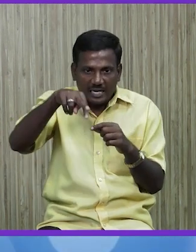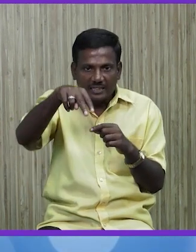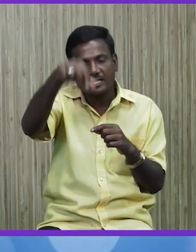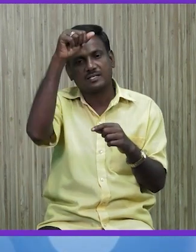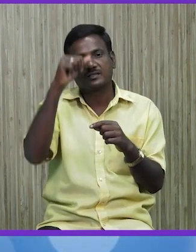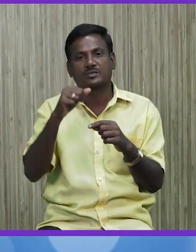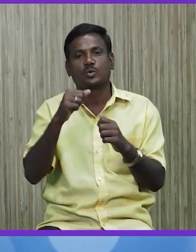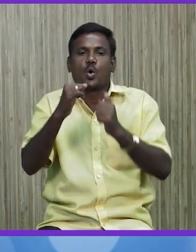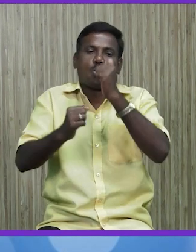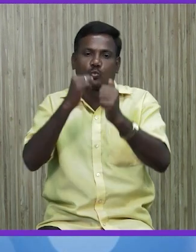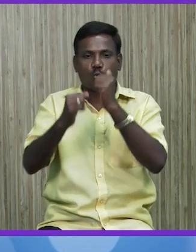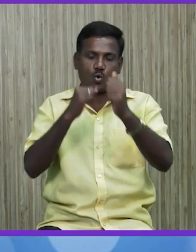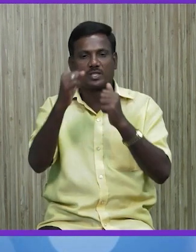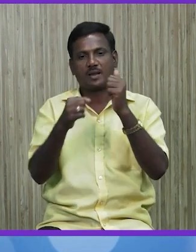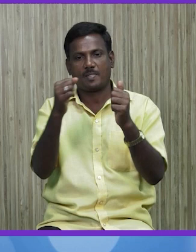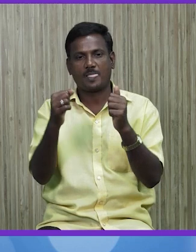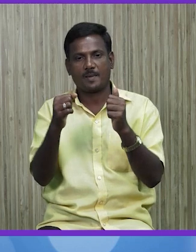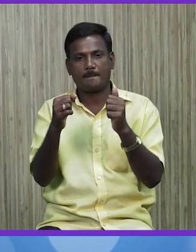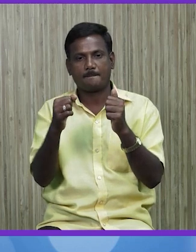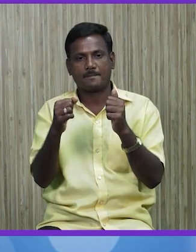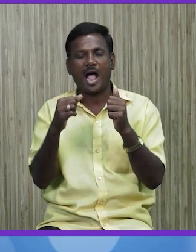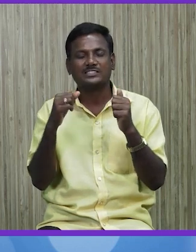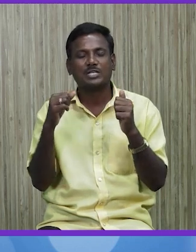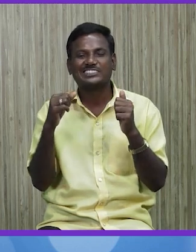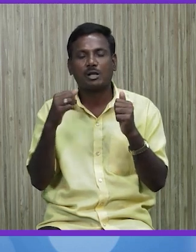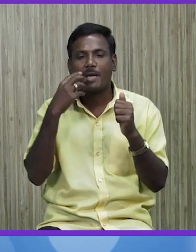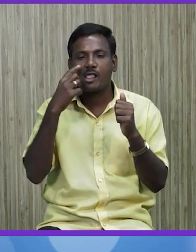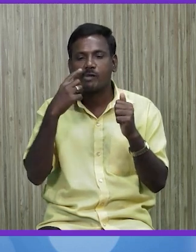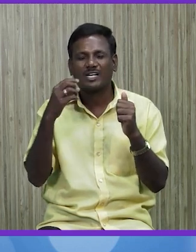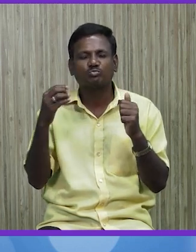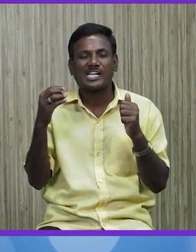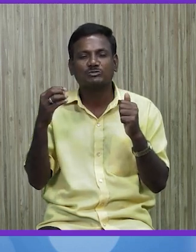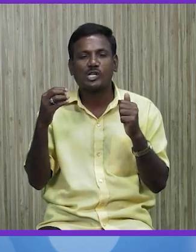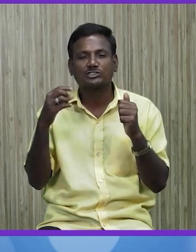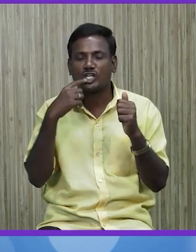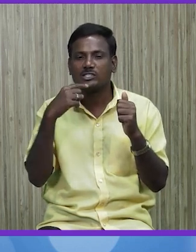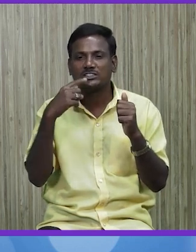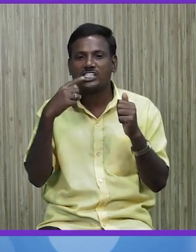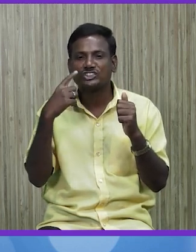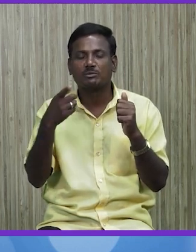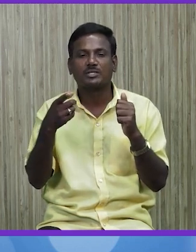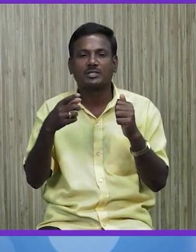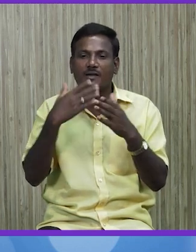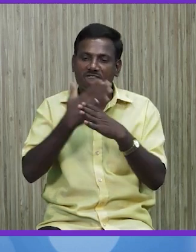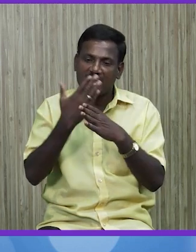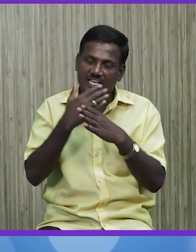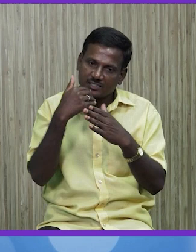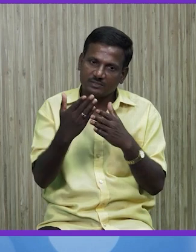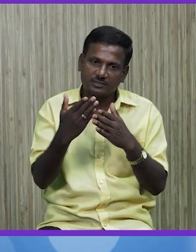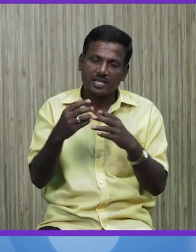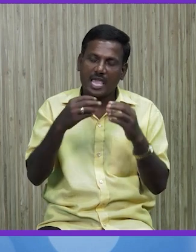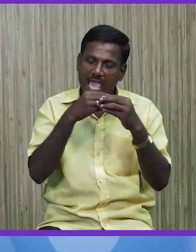நடத்தல் ஓடுதல் மெல்லுதல் போன்கிறி statisticalகளை கெய்பதர்க்கு